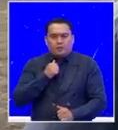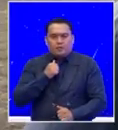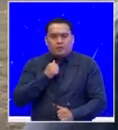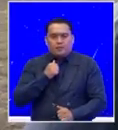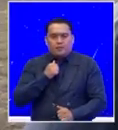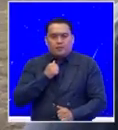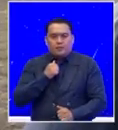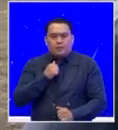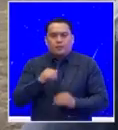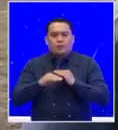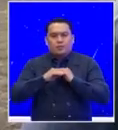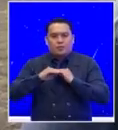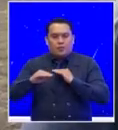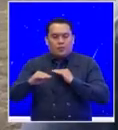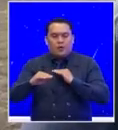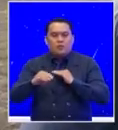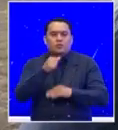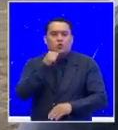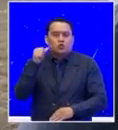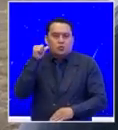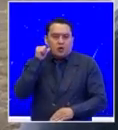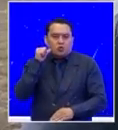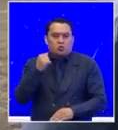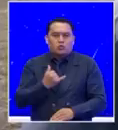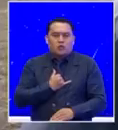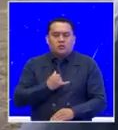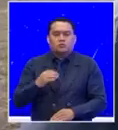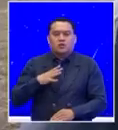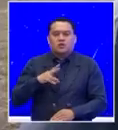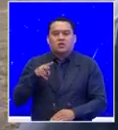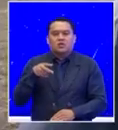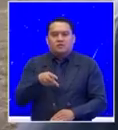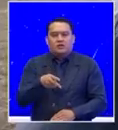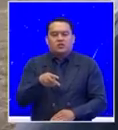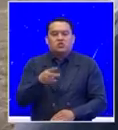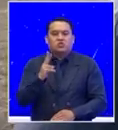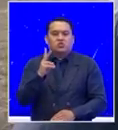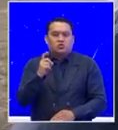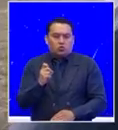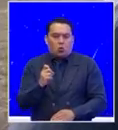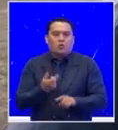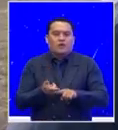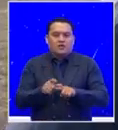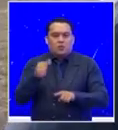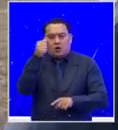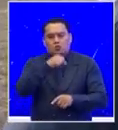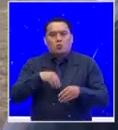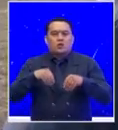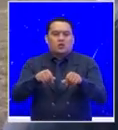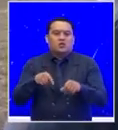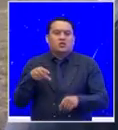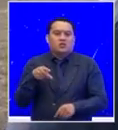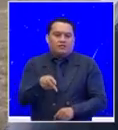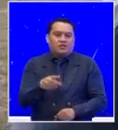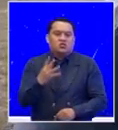площади этой культуры. Вот в прошлом году площадь составляла 2100, то в этом году мы планируем засеять на